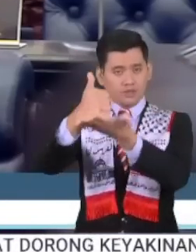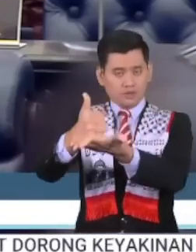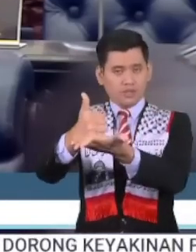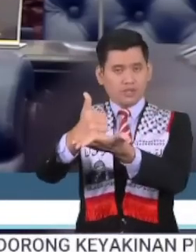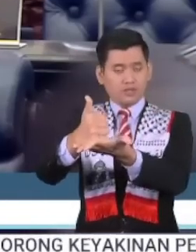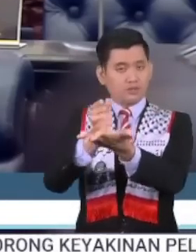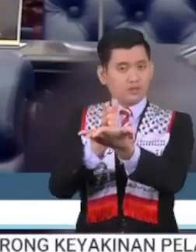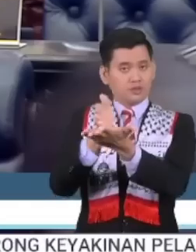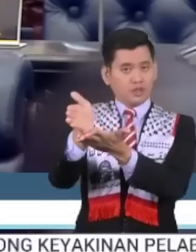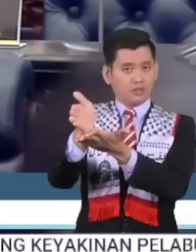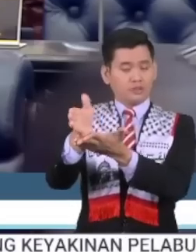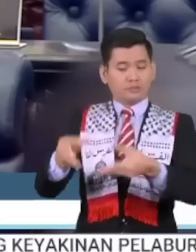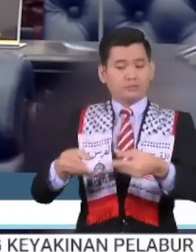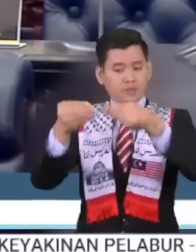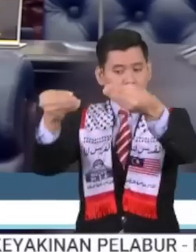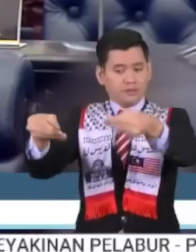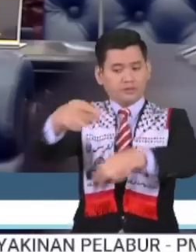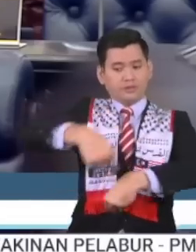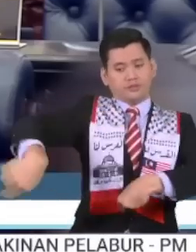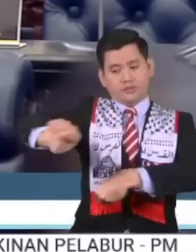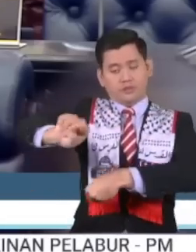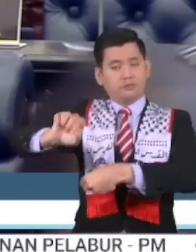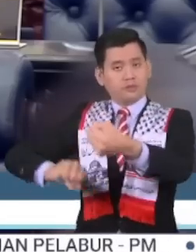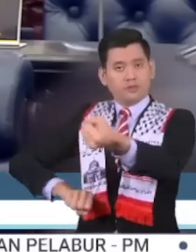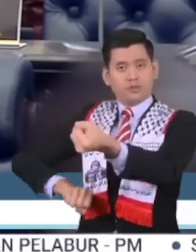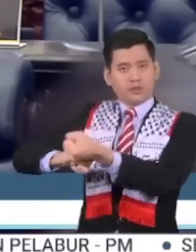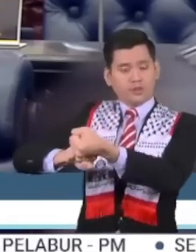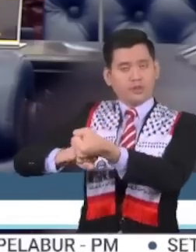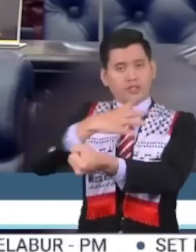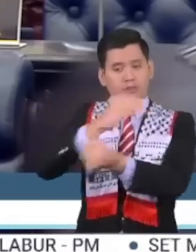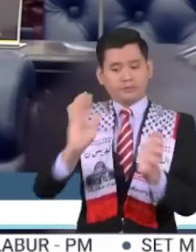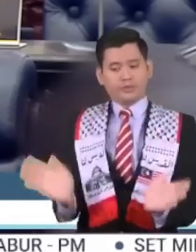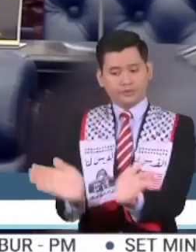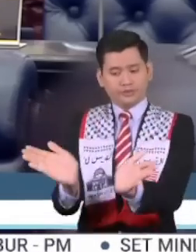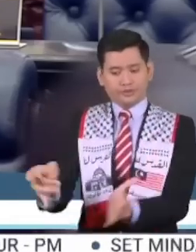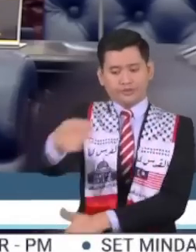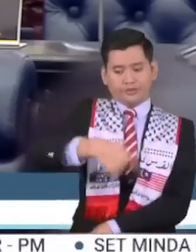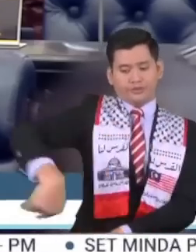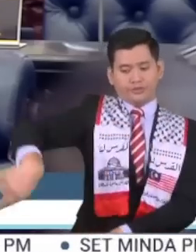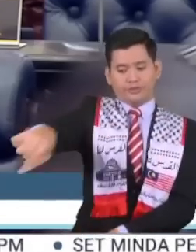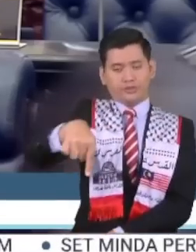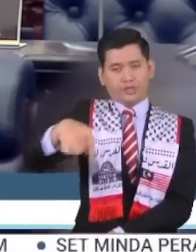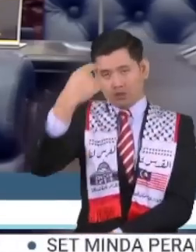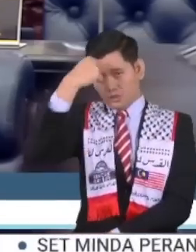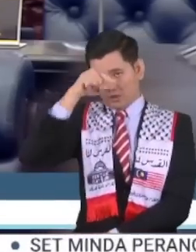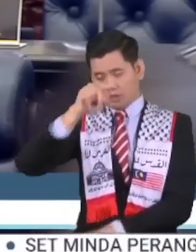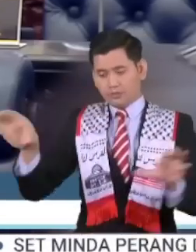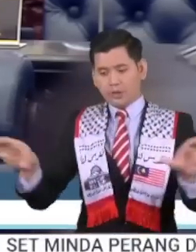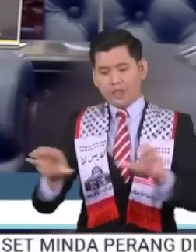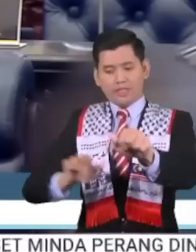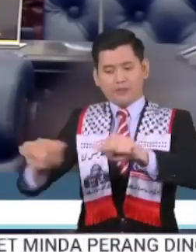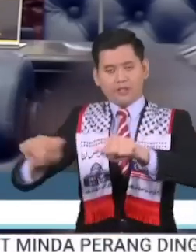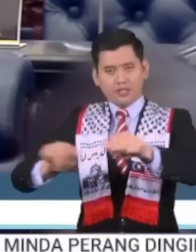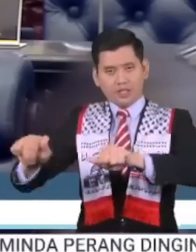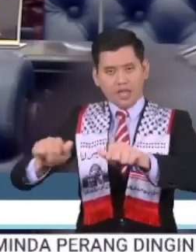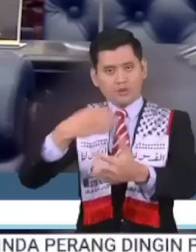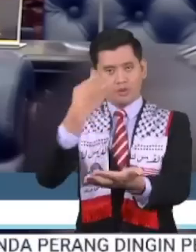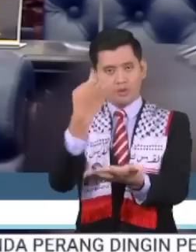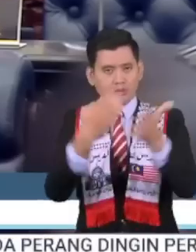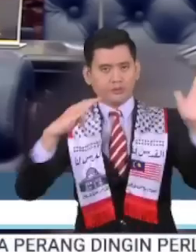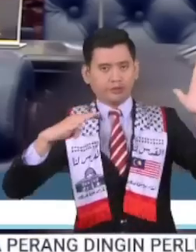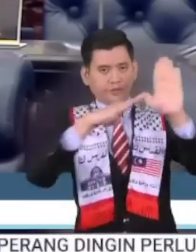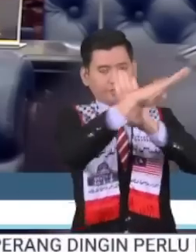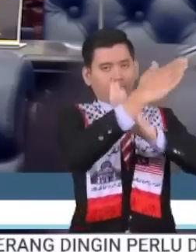in-kind diberi kepada peserta bagi menyokong dan menggalakkan mereka untuk menjalankan aktiviti ekonomi